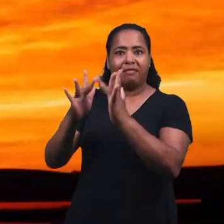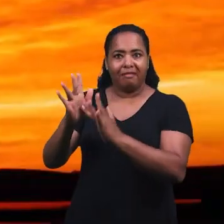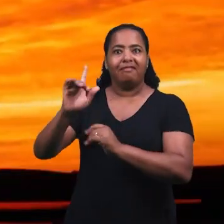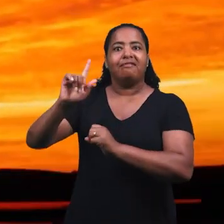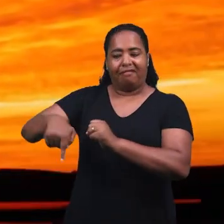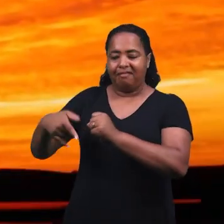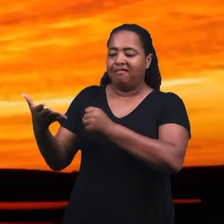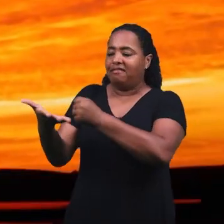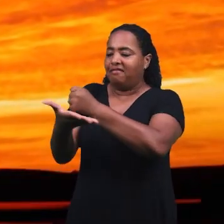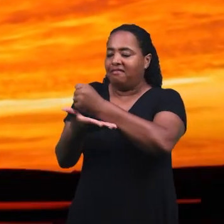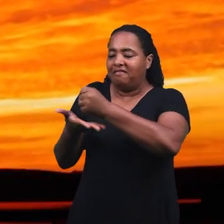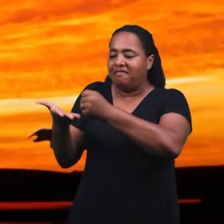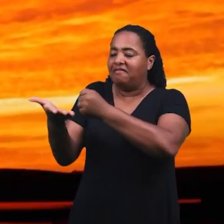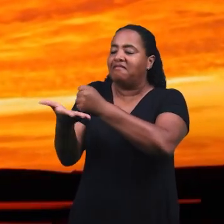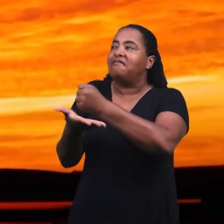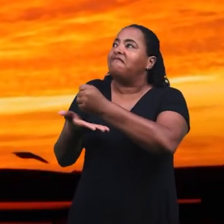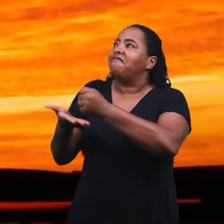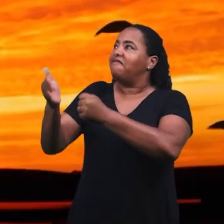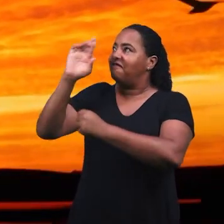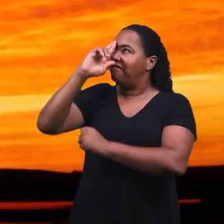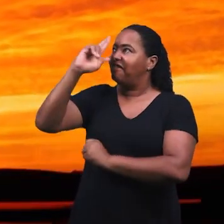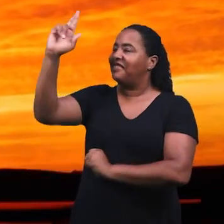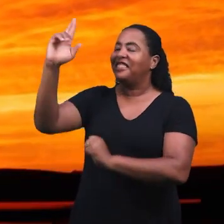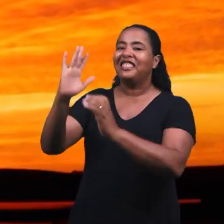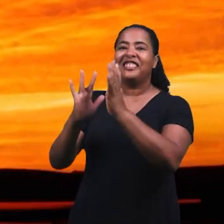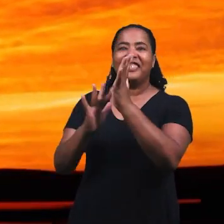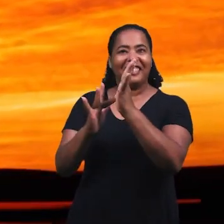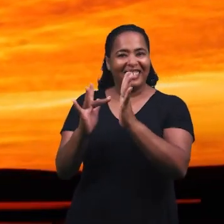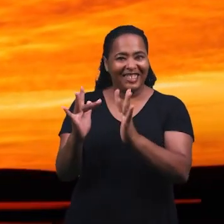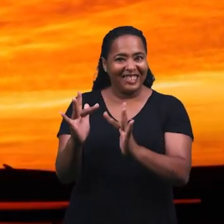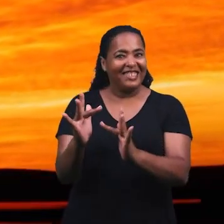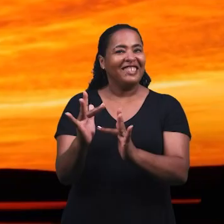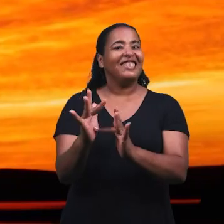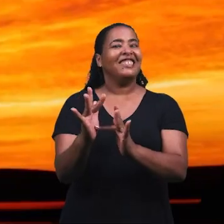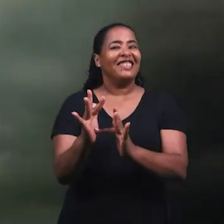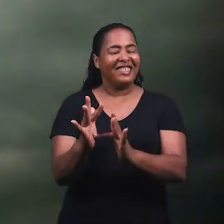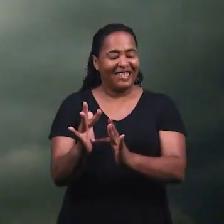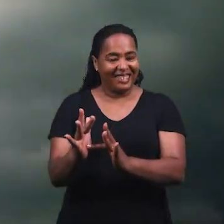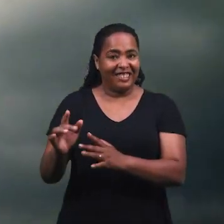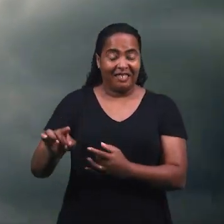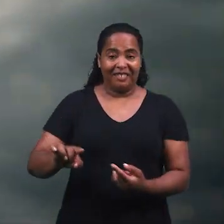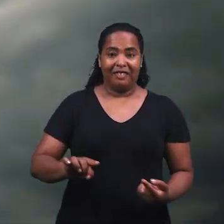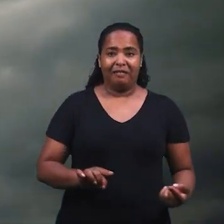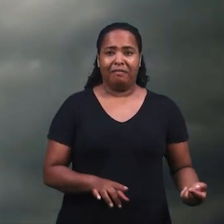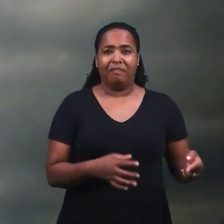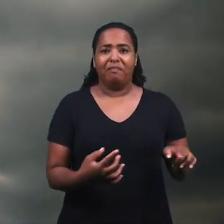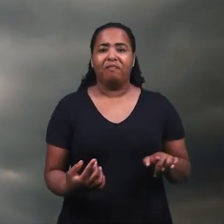Senhor, estão firmados no Senhor.